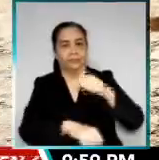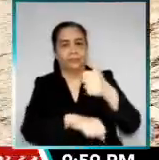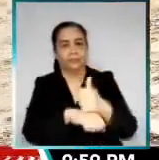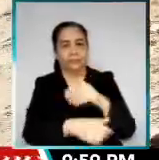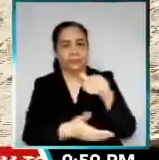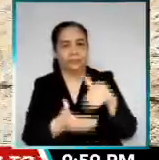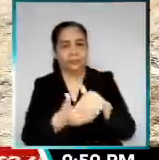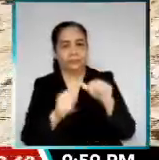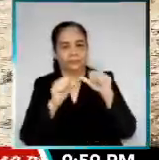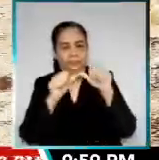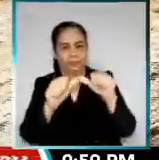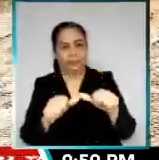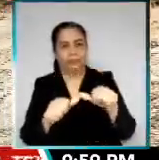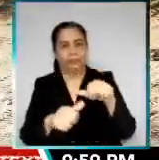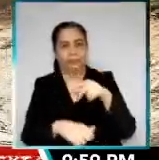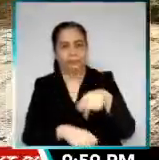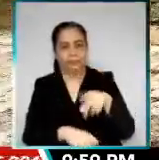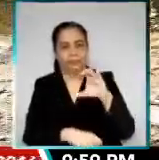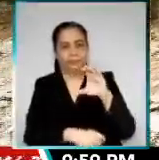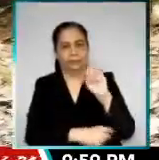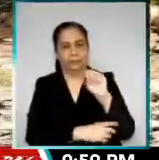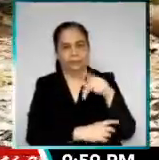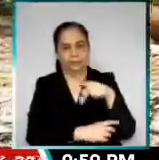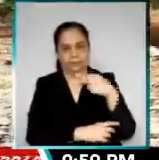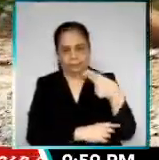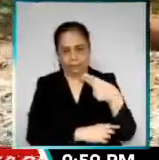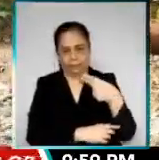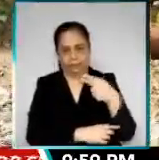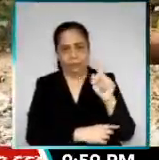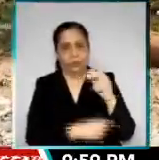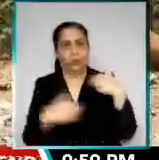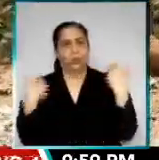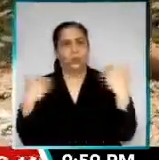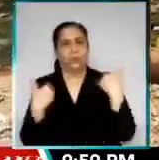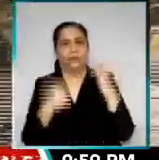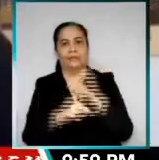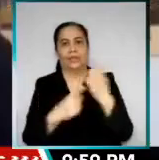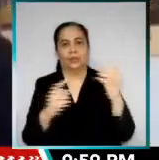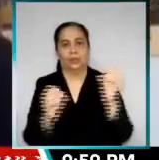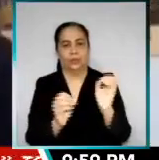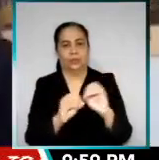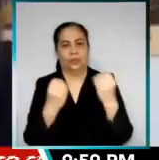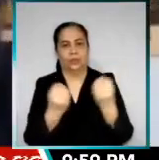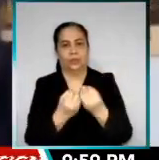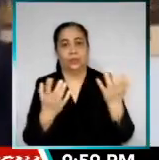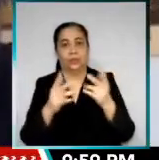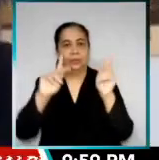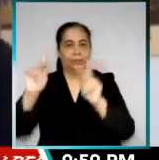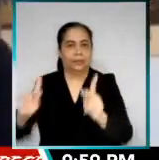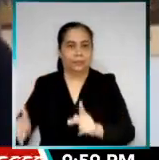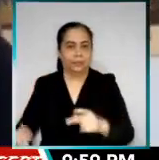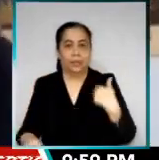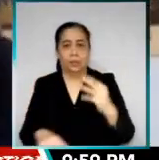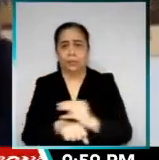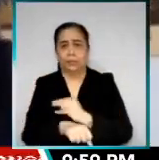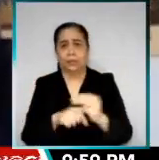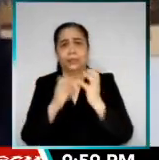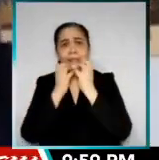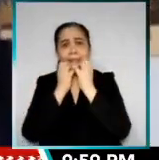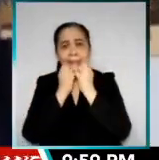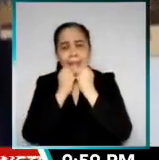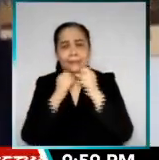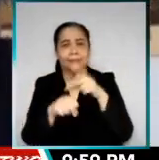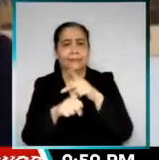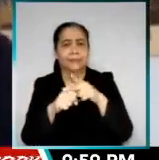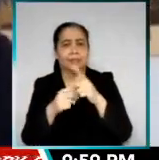Sustainability PH o CSPH, isang youth environmental organization sa Palawan. Our mission is to conserve the Philippines' last